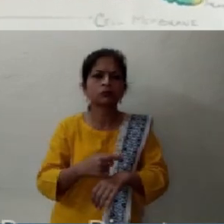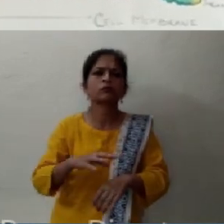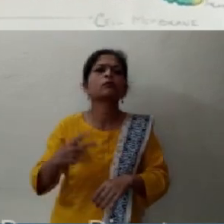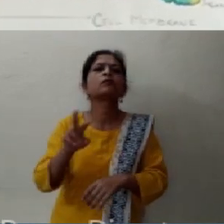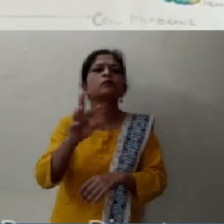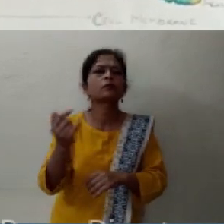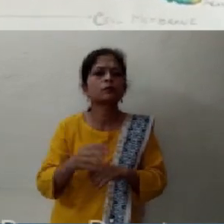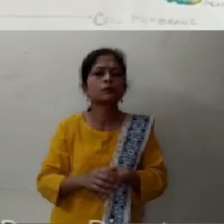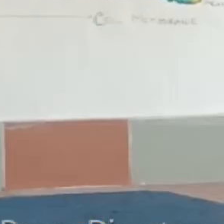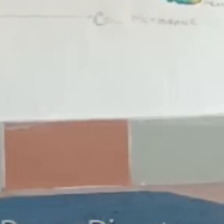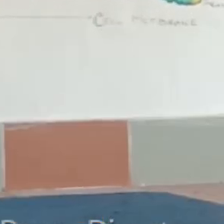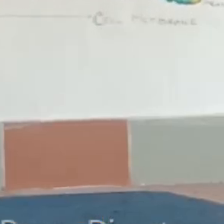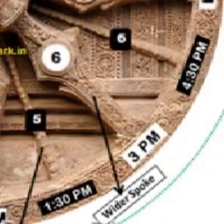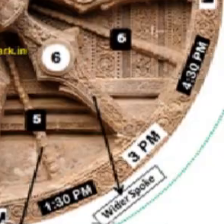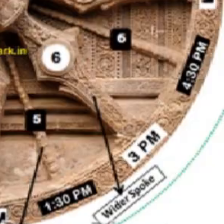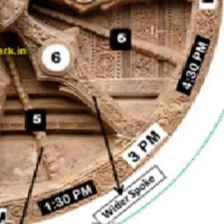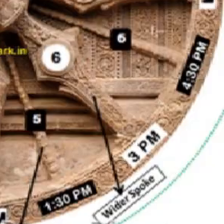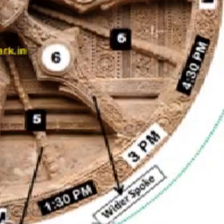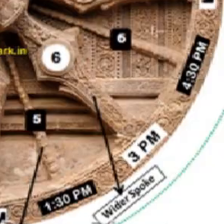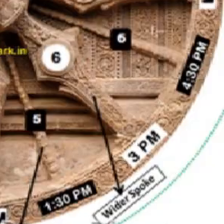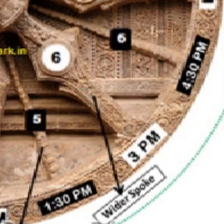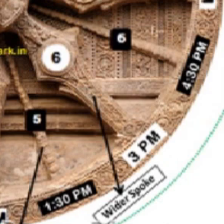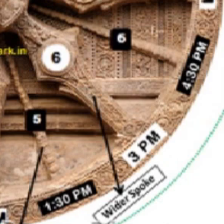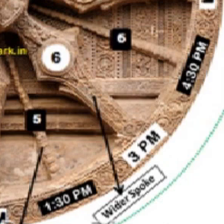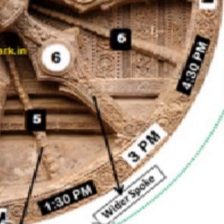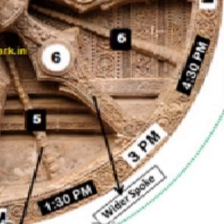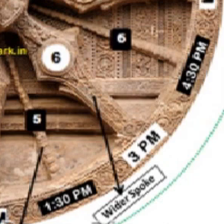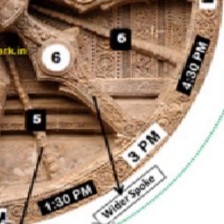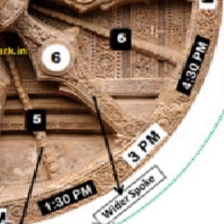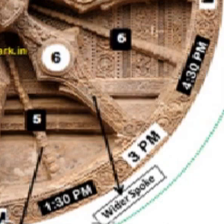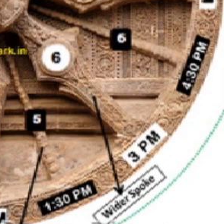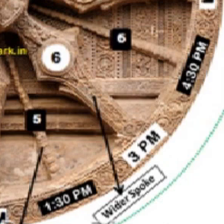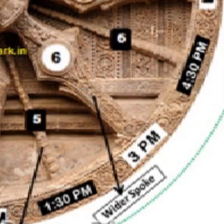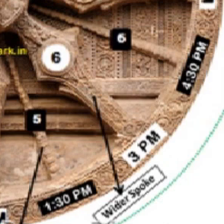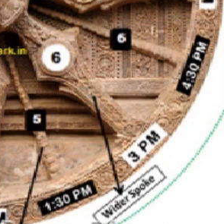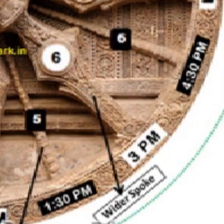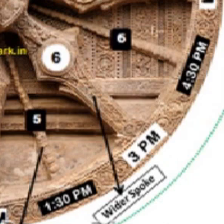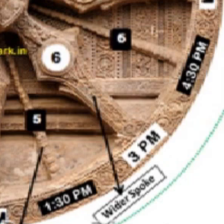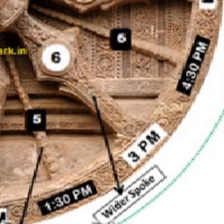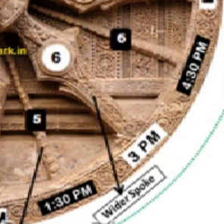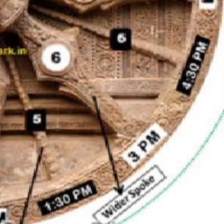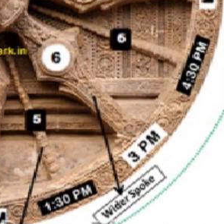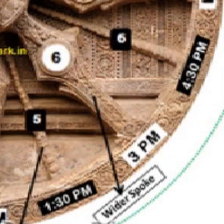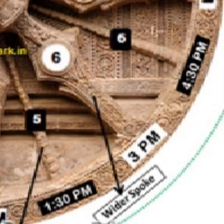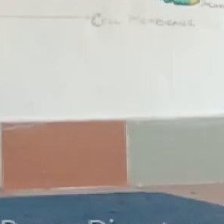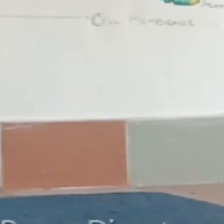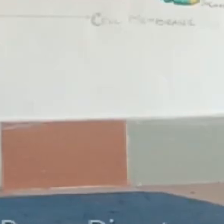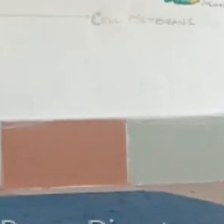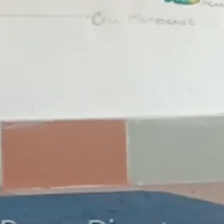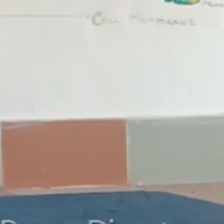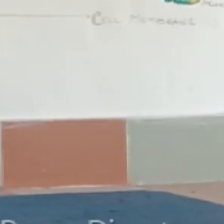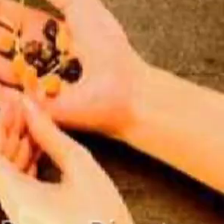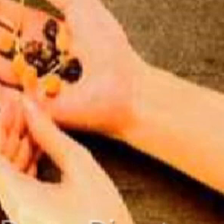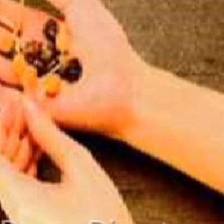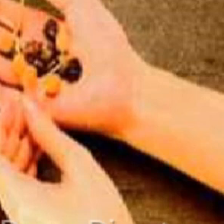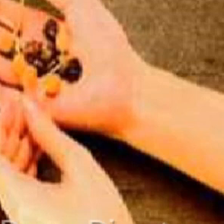में। दिनचर्या यानी कि दिन के अलग अलग प्रहर के हिसाब से काम करो, और ऋतुचर्या यानी कि ऋतु